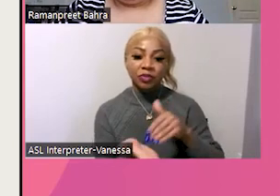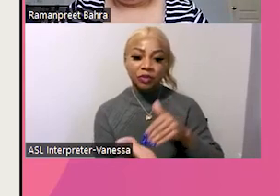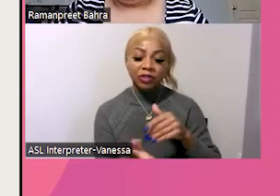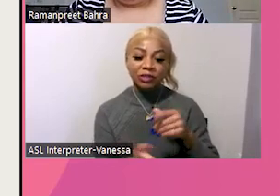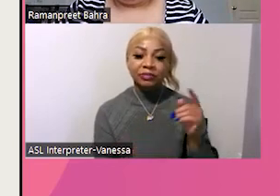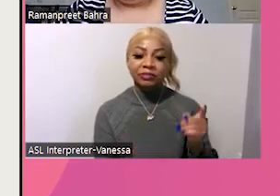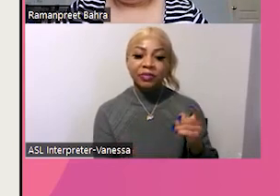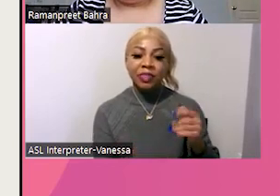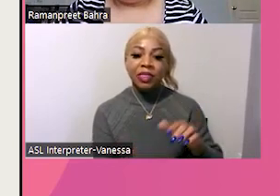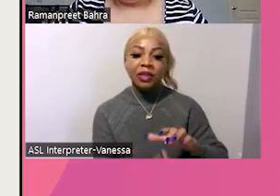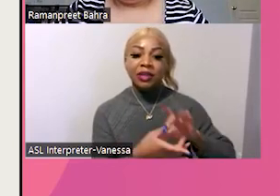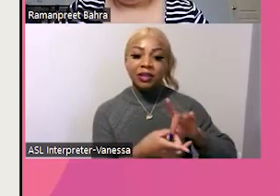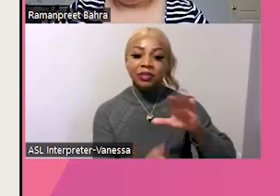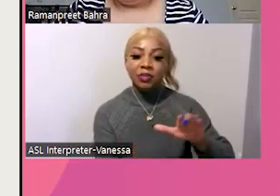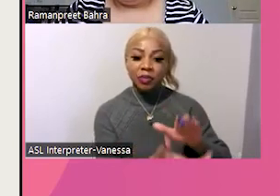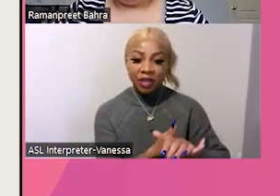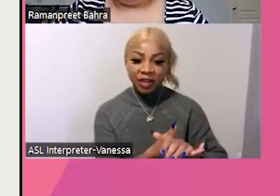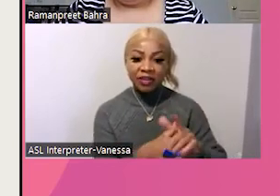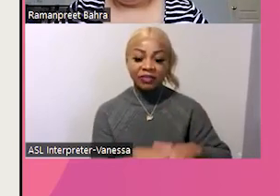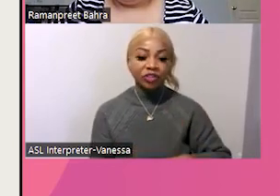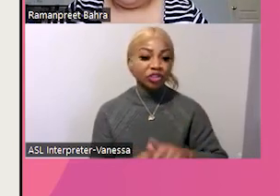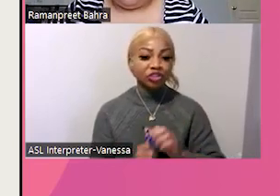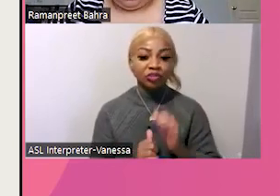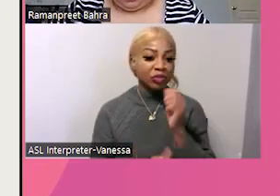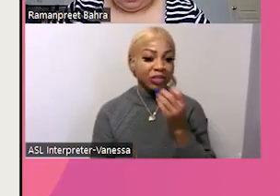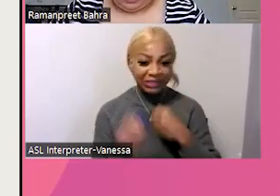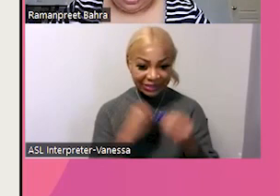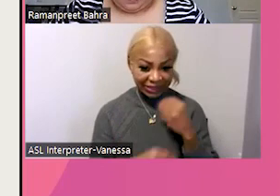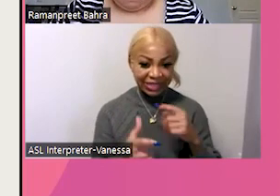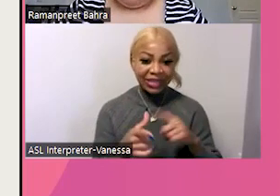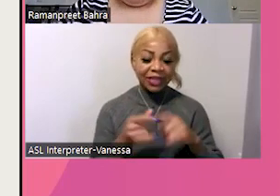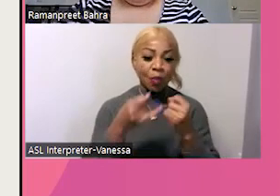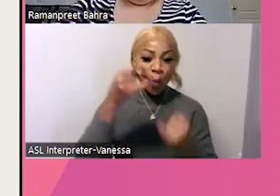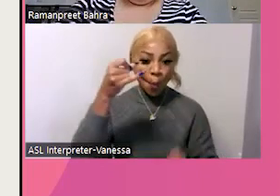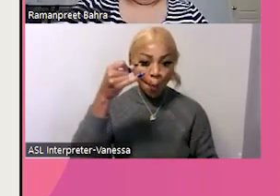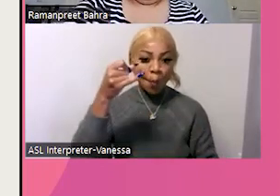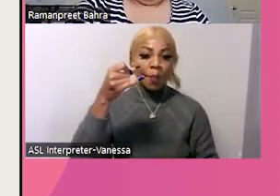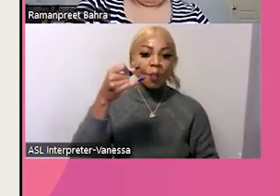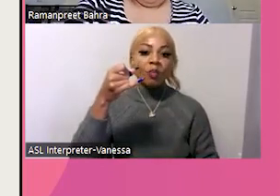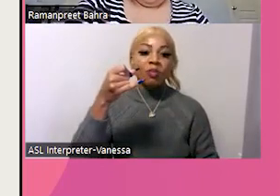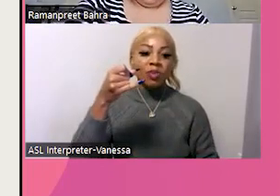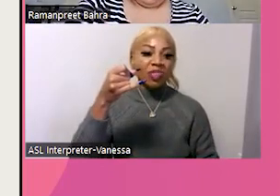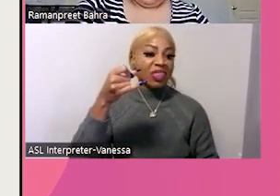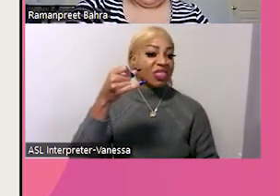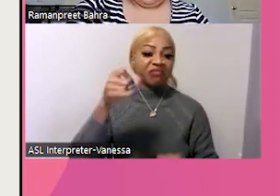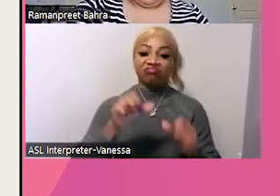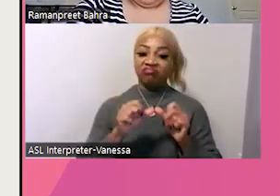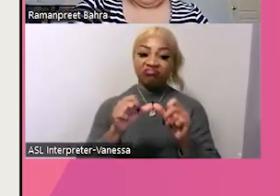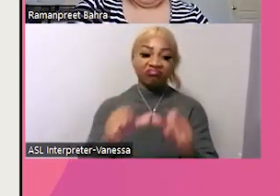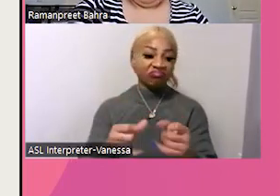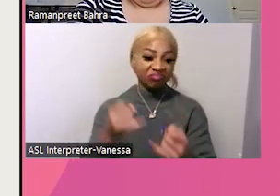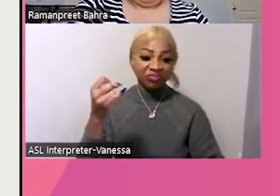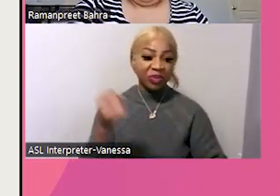Rachel, qui avait donc une histoire à lui raconter sur sa femme qui a tellement perdu de